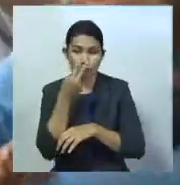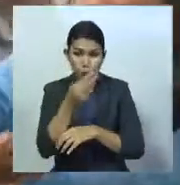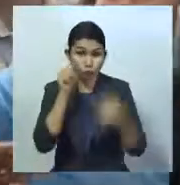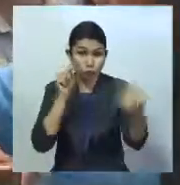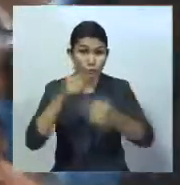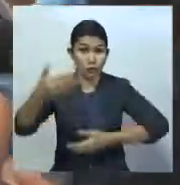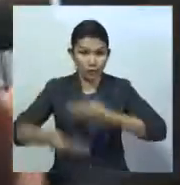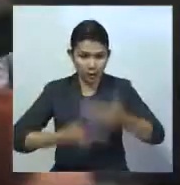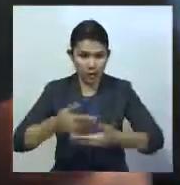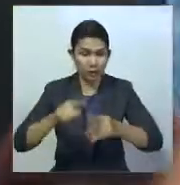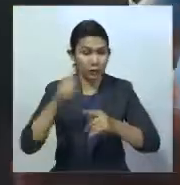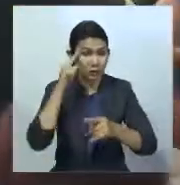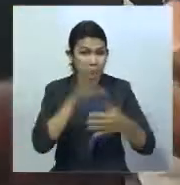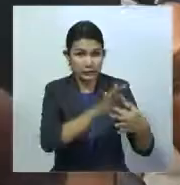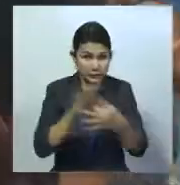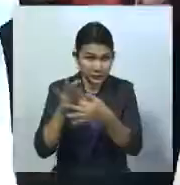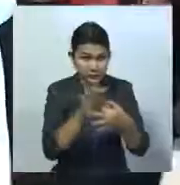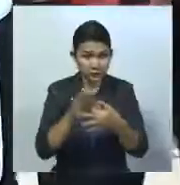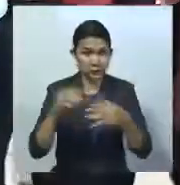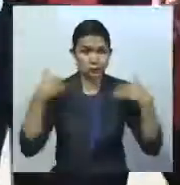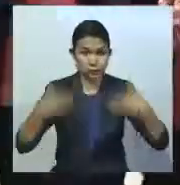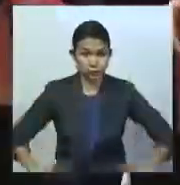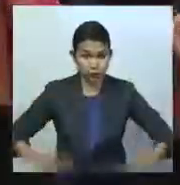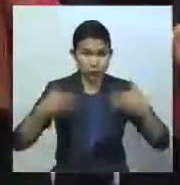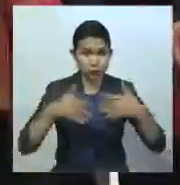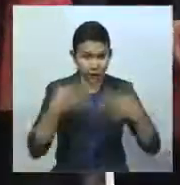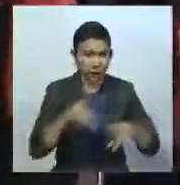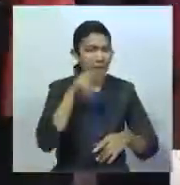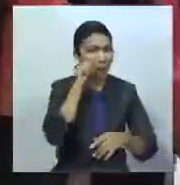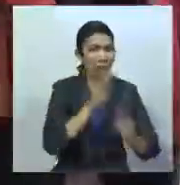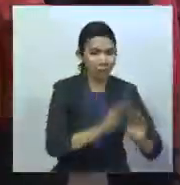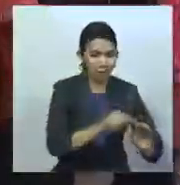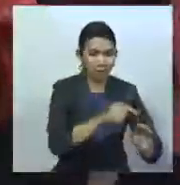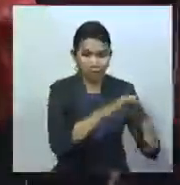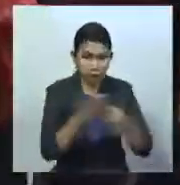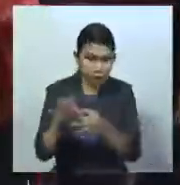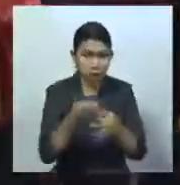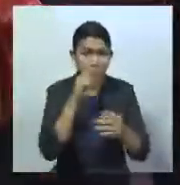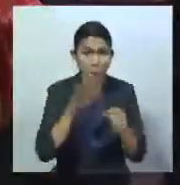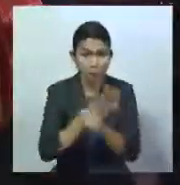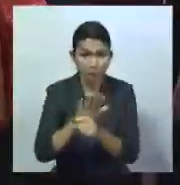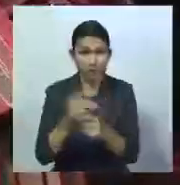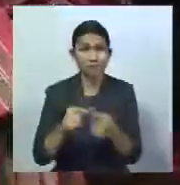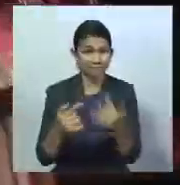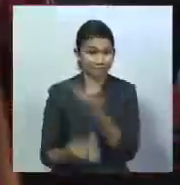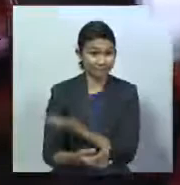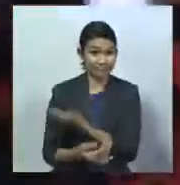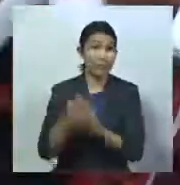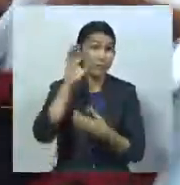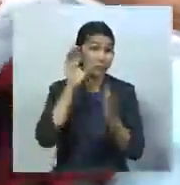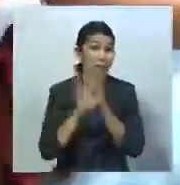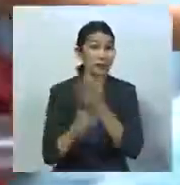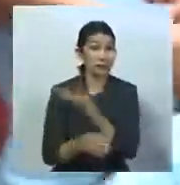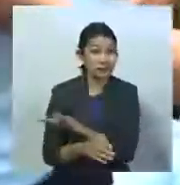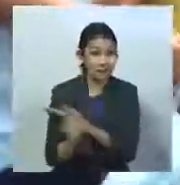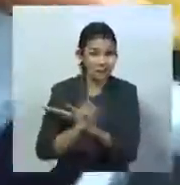าดเพื่อยกระดับชีวิตความเป็นอยู่และต้องสอดคล้องกับปริมาณน้ำที่มีอยู่ในพื้นที่ ส่วนภาพที่คุณผู้ชมเห็นค่ะเป็นภาพขณะที่น